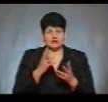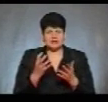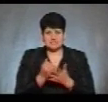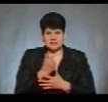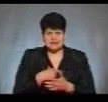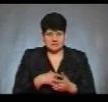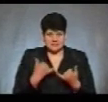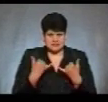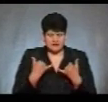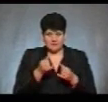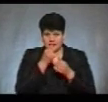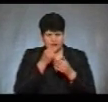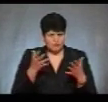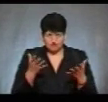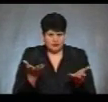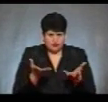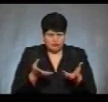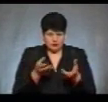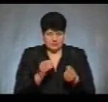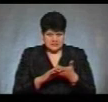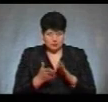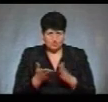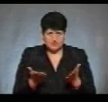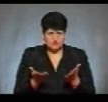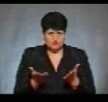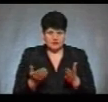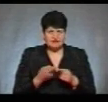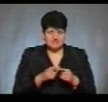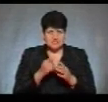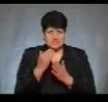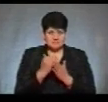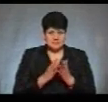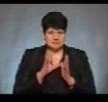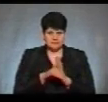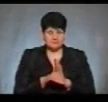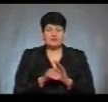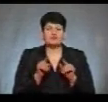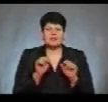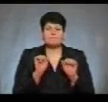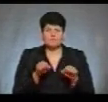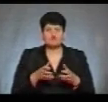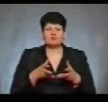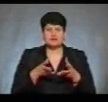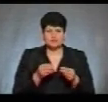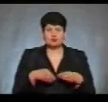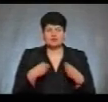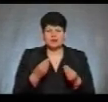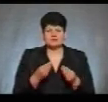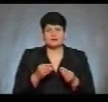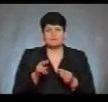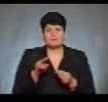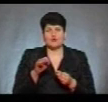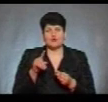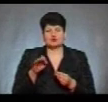себе в списку виборців, вже не можуть якось вплинути на ситуацію і себе в ці списки помістити, скажімо? Вони можуть вплинути, подавши адміністративний позов